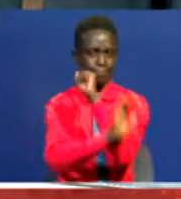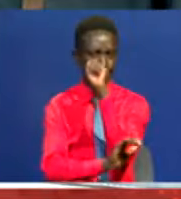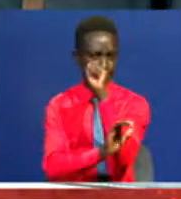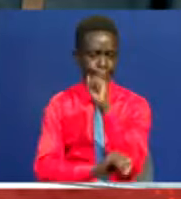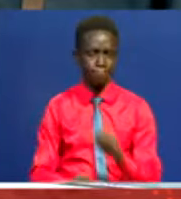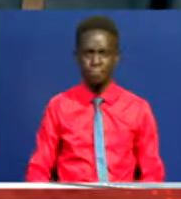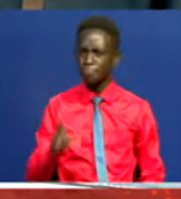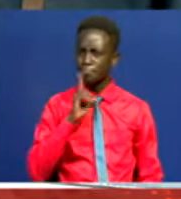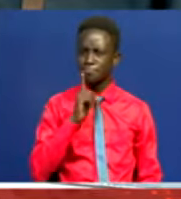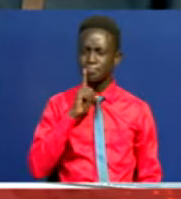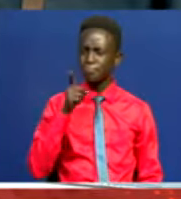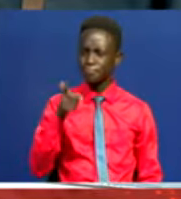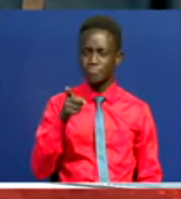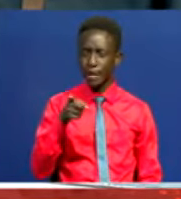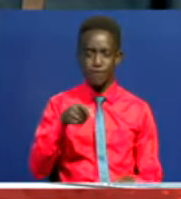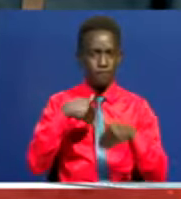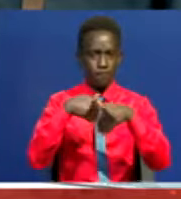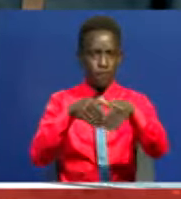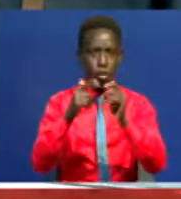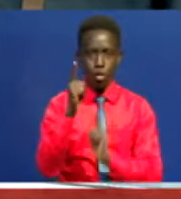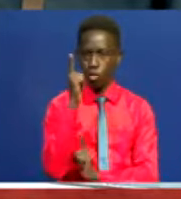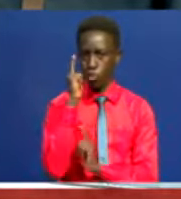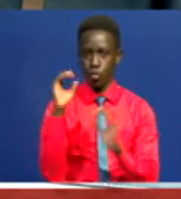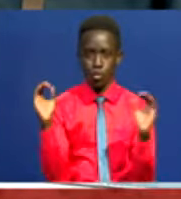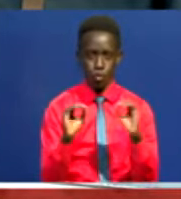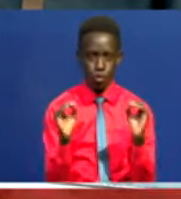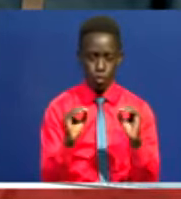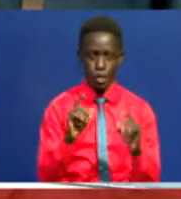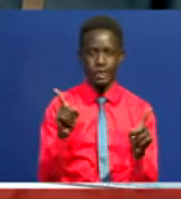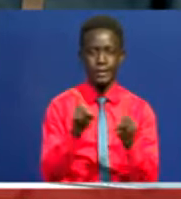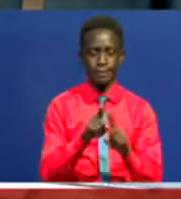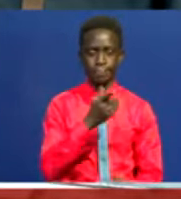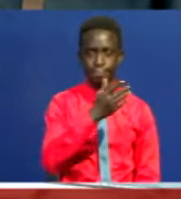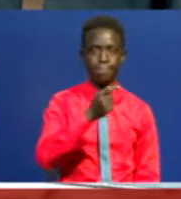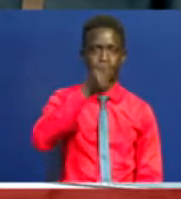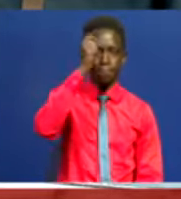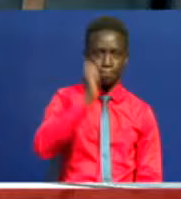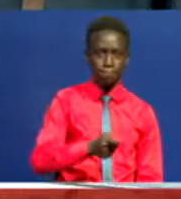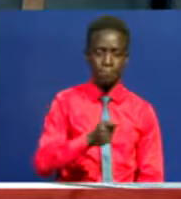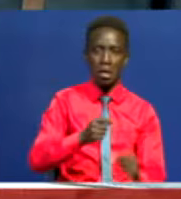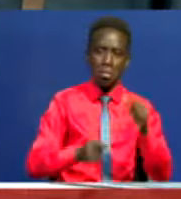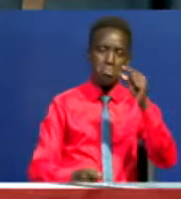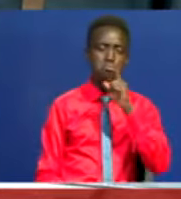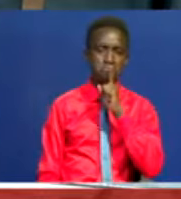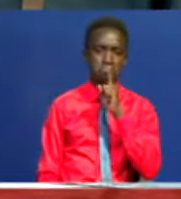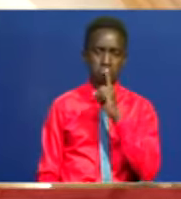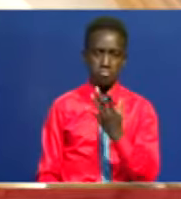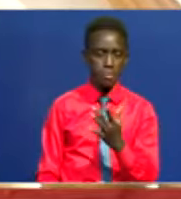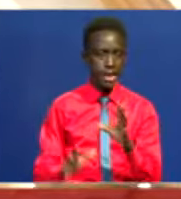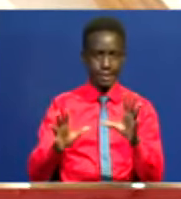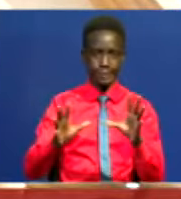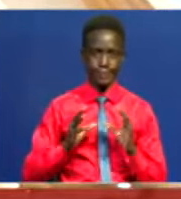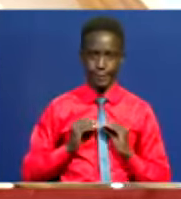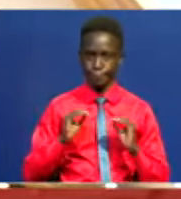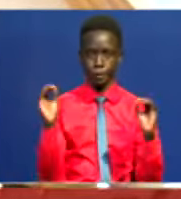hivyo inasema ilikata rufaa kupinga uamuzi huo. Ruth Wambui anasimulia zaidi.